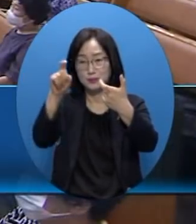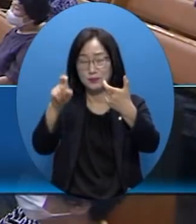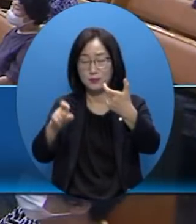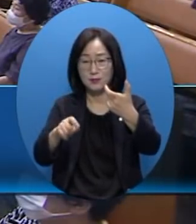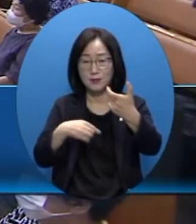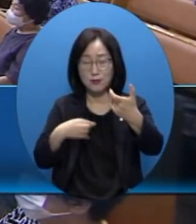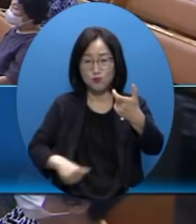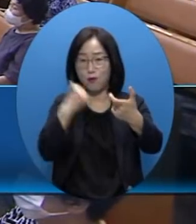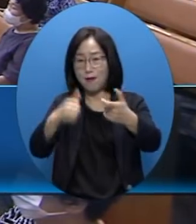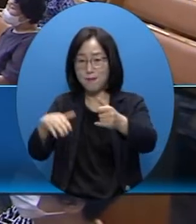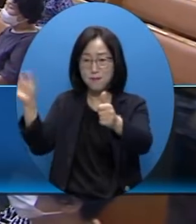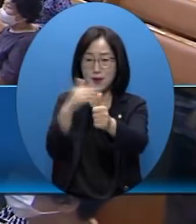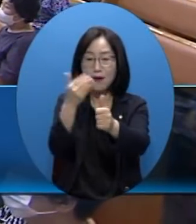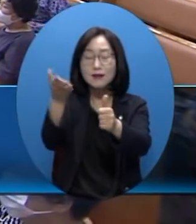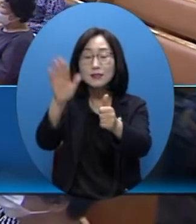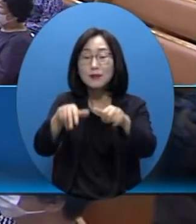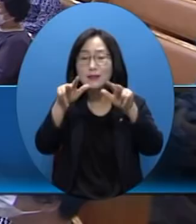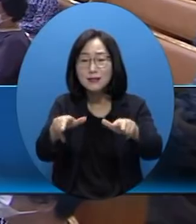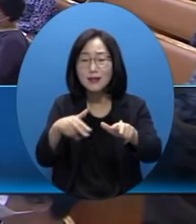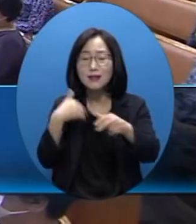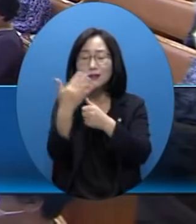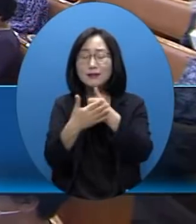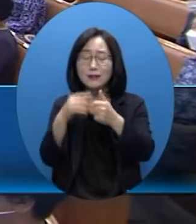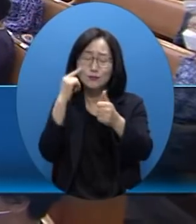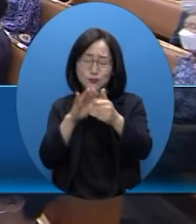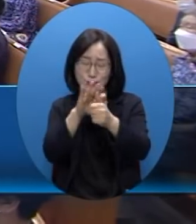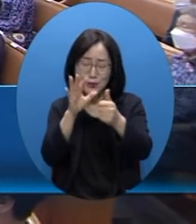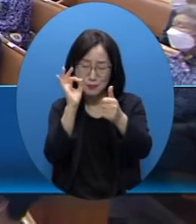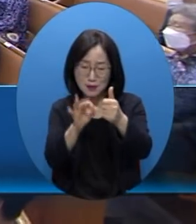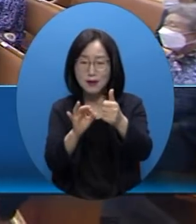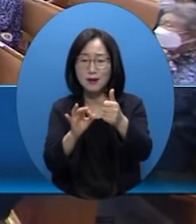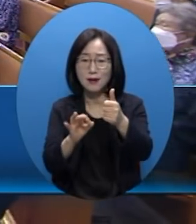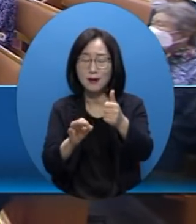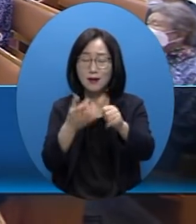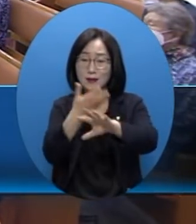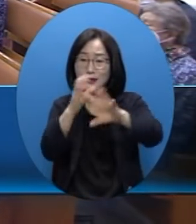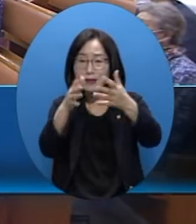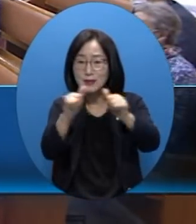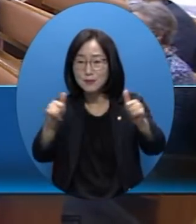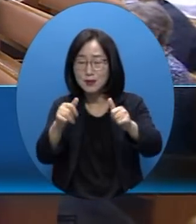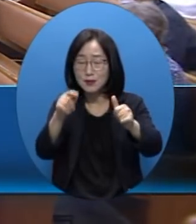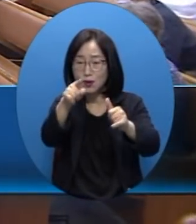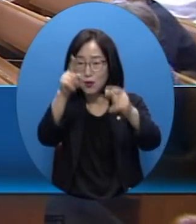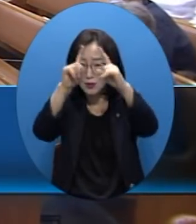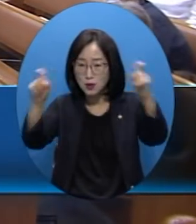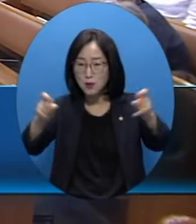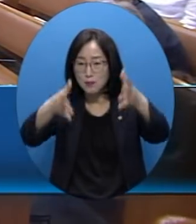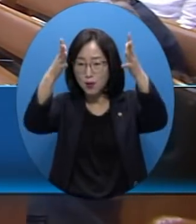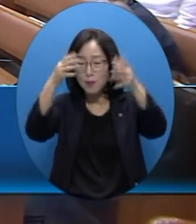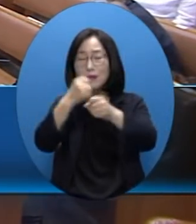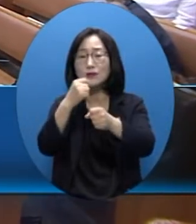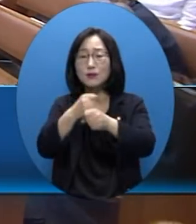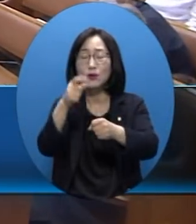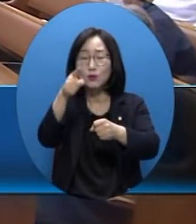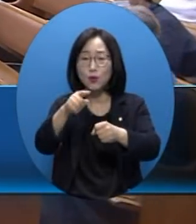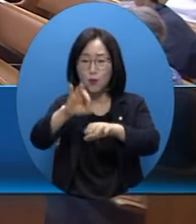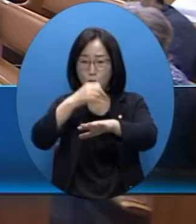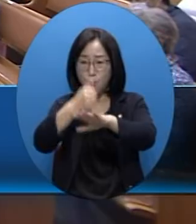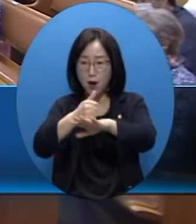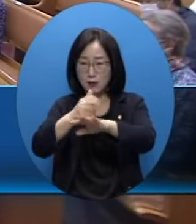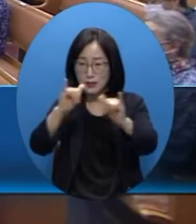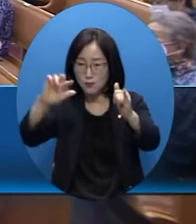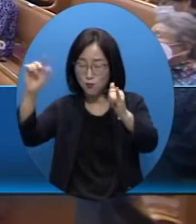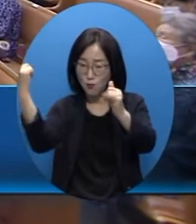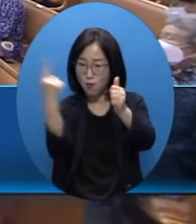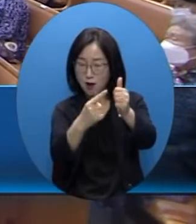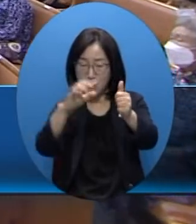노하여 너를 쳤으나 이제는 나의 은혜로 너를 불쌍히 여겼은즉 이방인들이 내 성벽을 쌓을 것이요 그들의 왕들이 너를 섬길